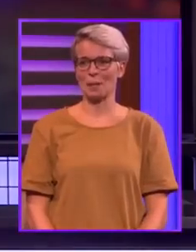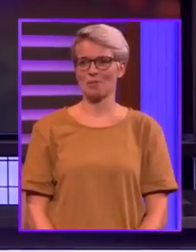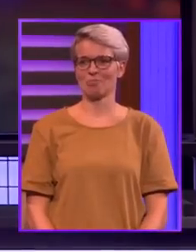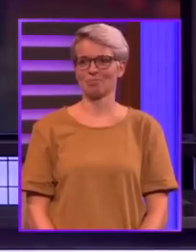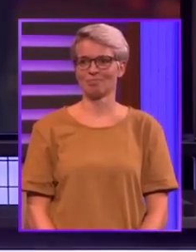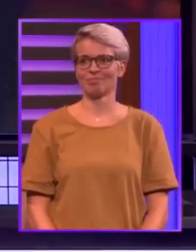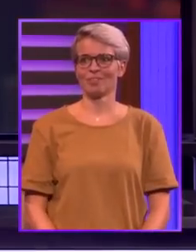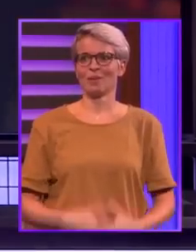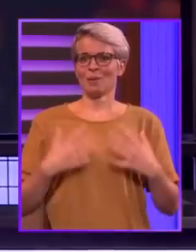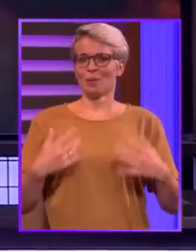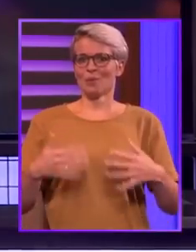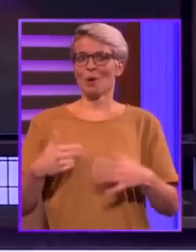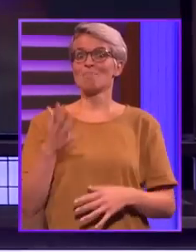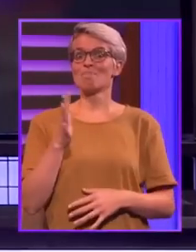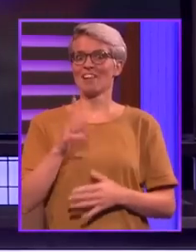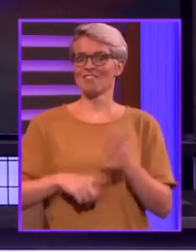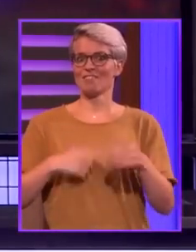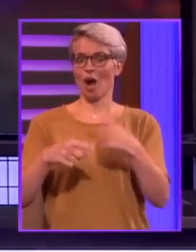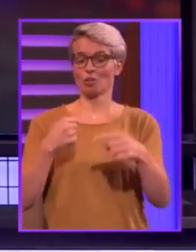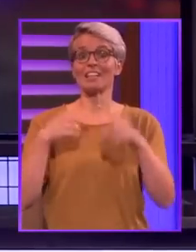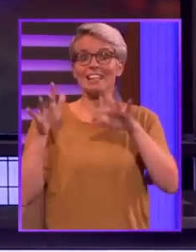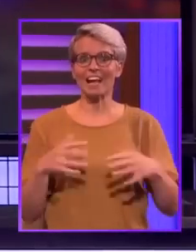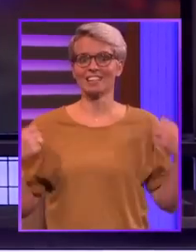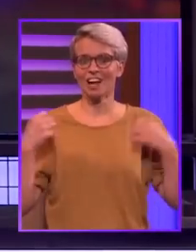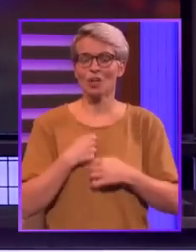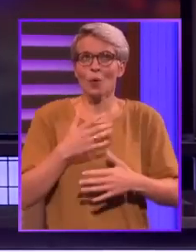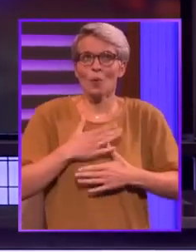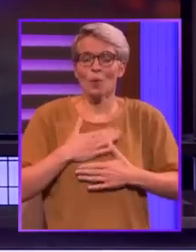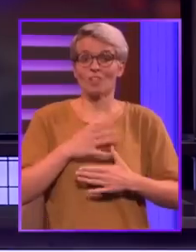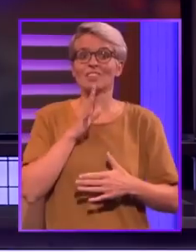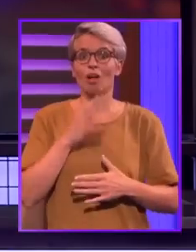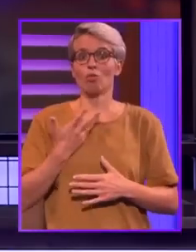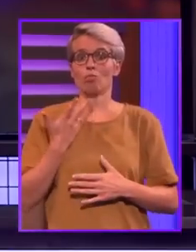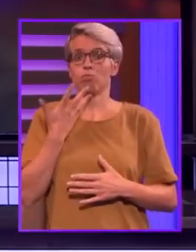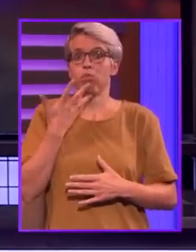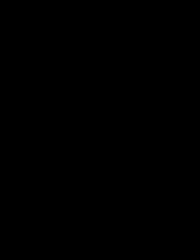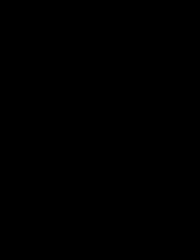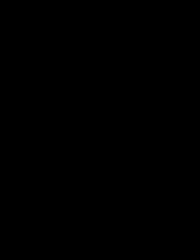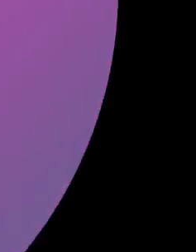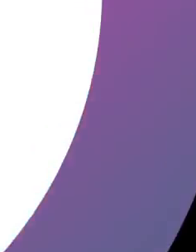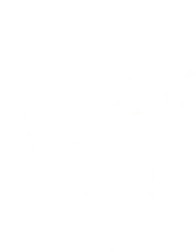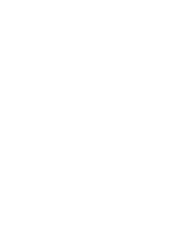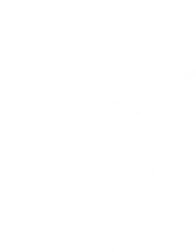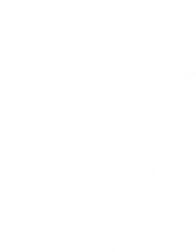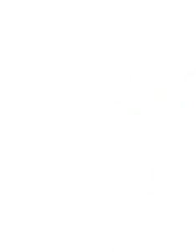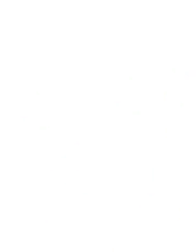Dat ging echt bijna mis. Ik was heel blij dat ik een regenjas aan had. Als hij dan had overgegeven, dan had ik het wel nog af kunnen spoelen. Ja.